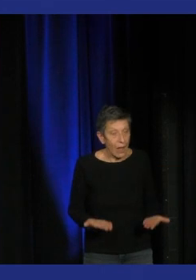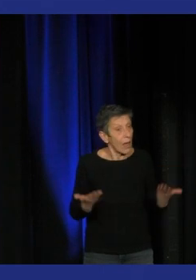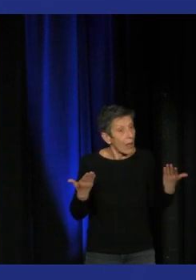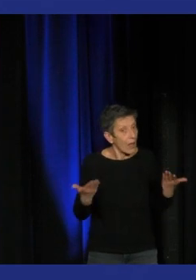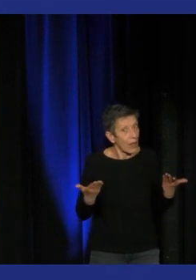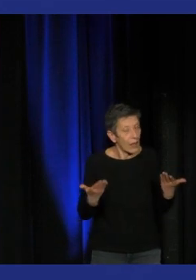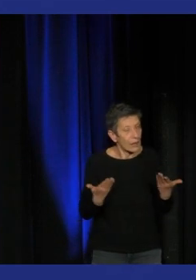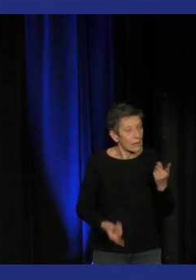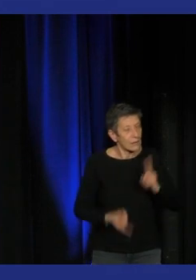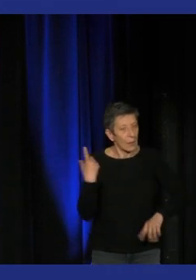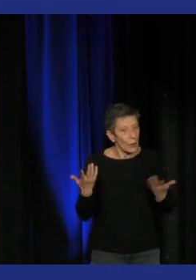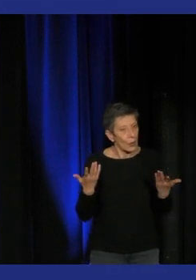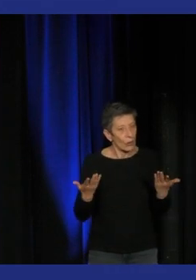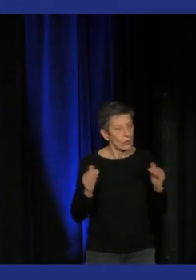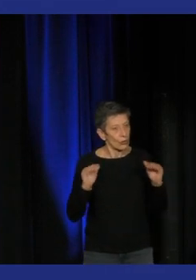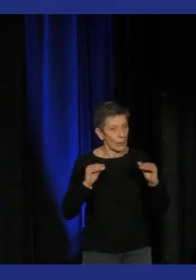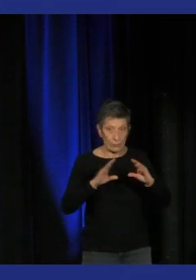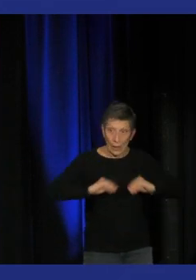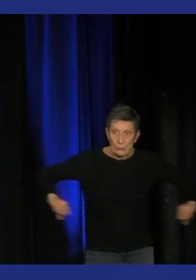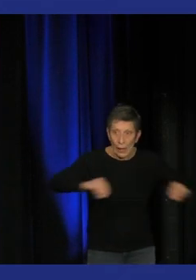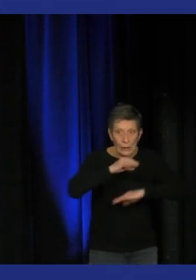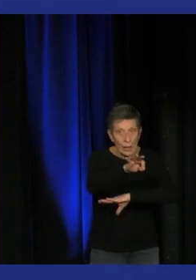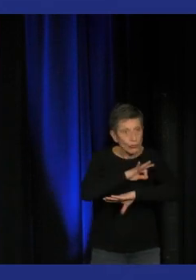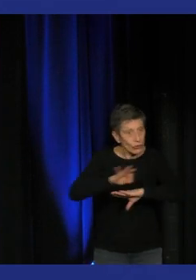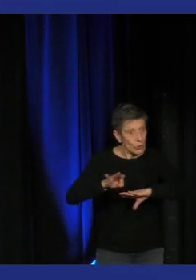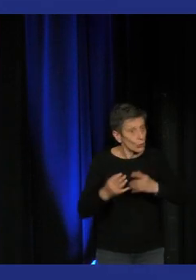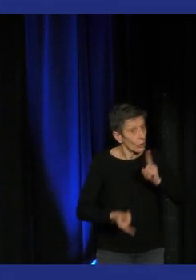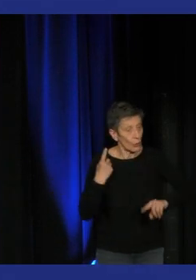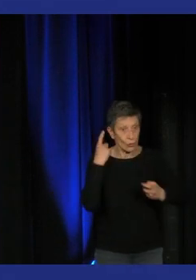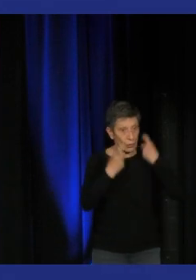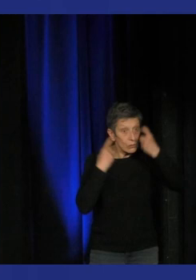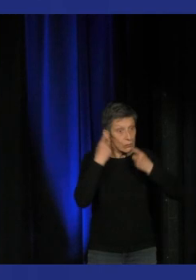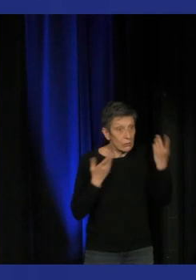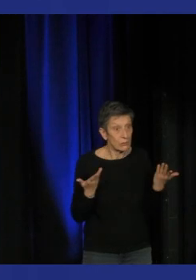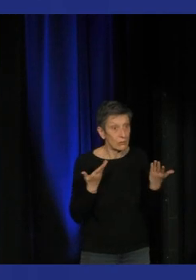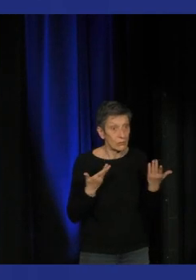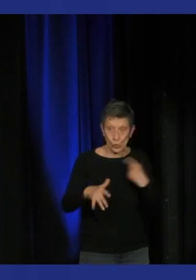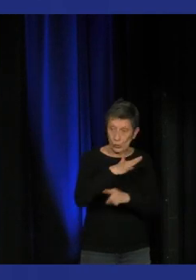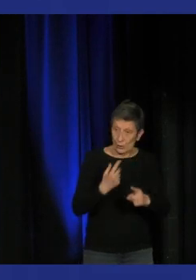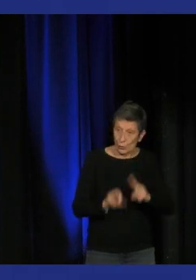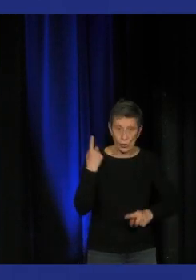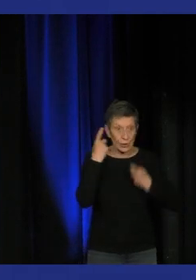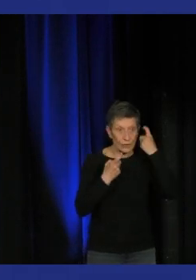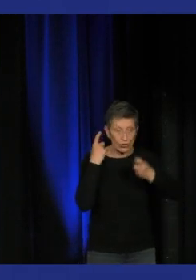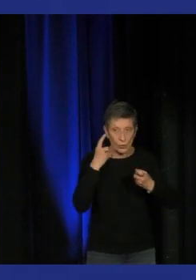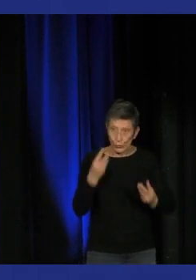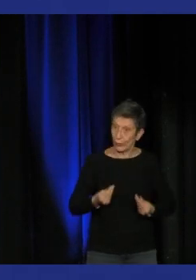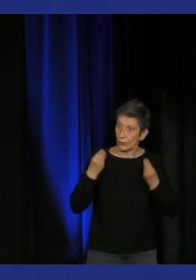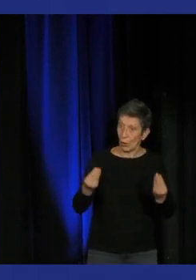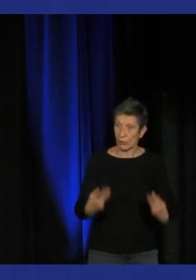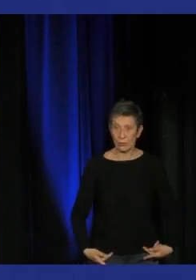une importance à réfléchir les structures spatiales et architecturales de nos sociétés pour justement rendre la